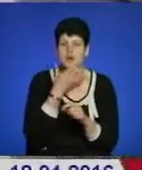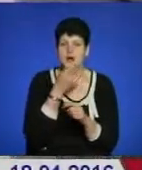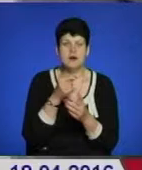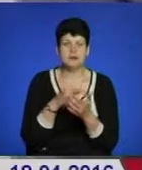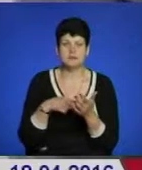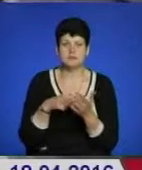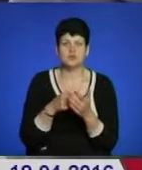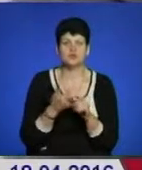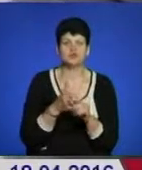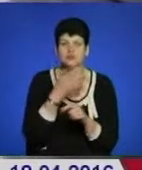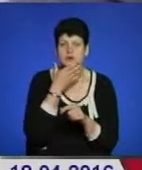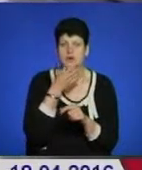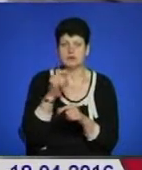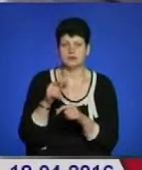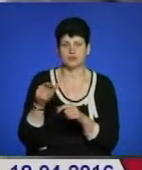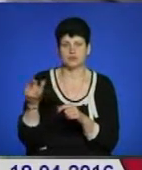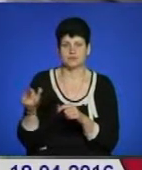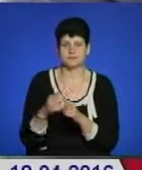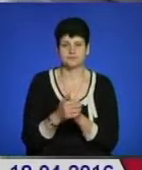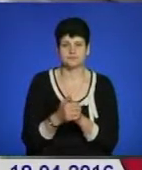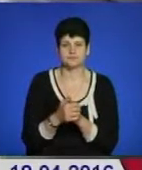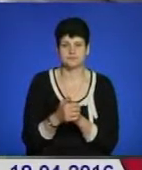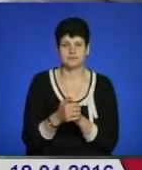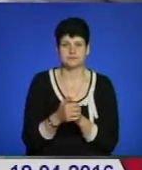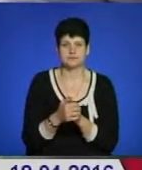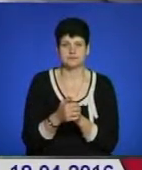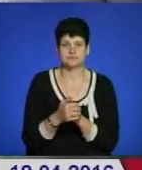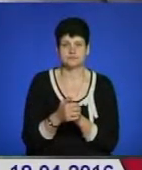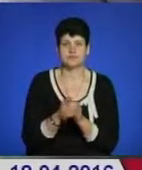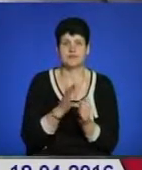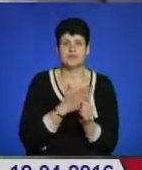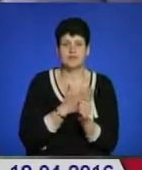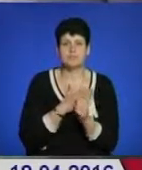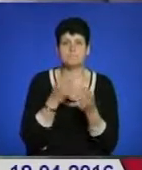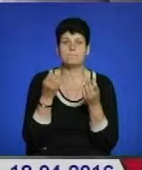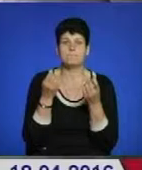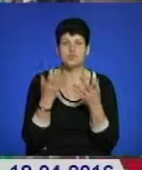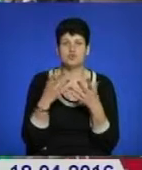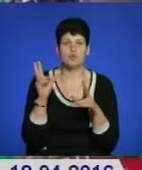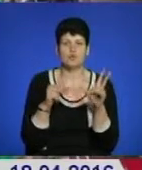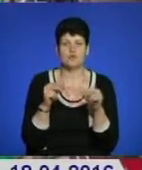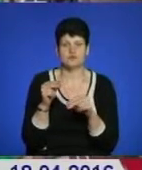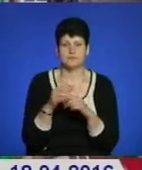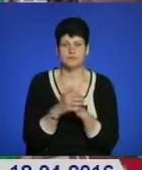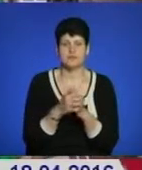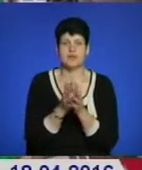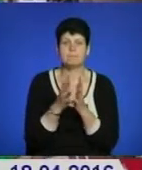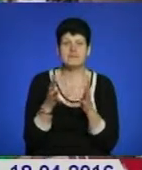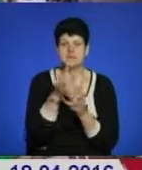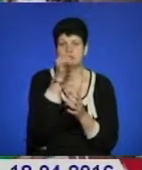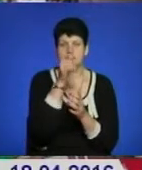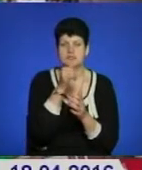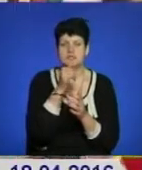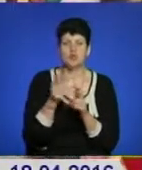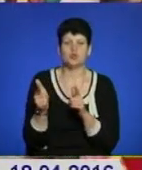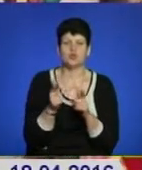місто, дуже гарні люди. І нам просто повезло. Більше місяця волонтери готувались